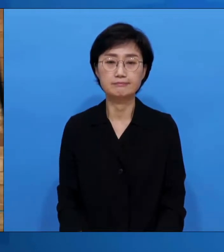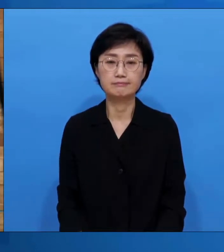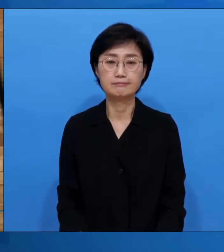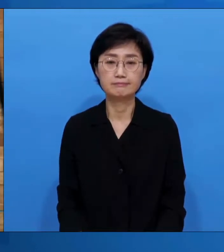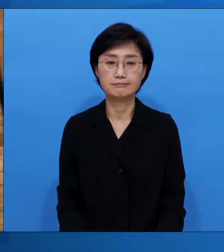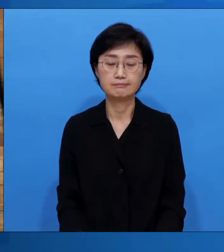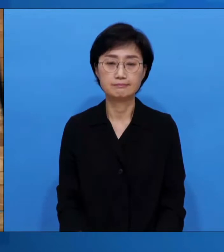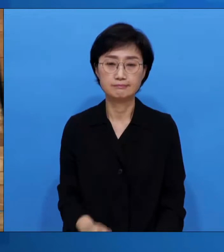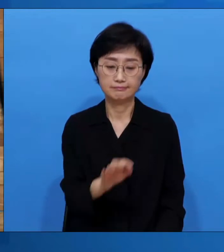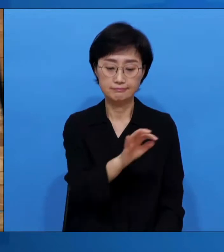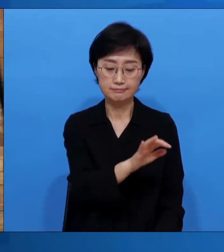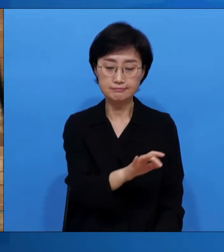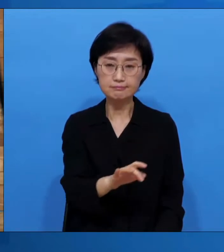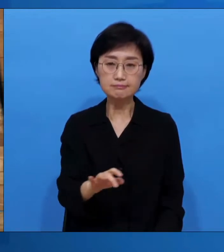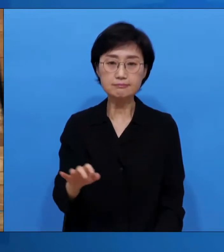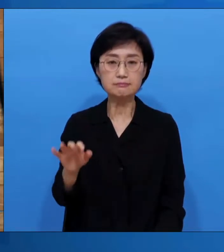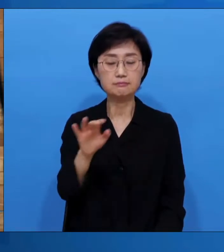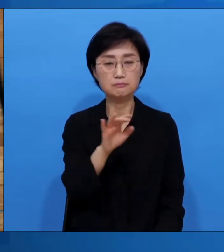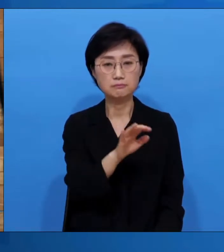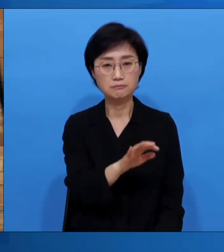23.